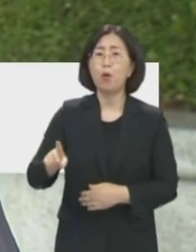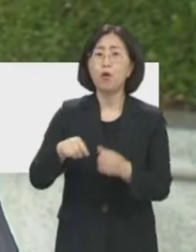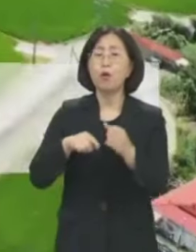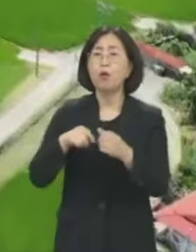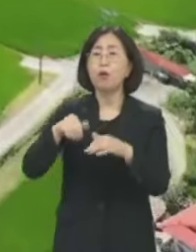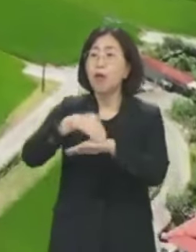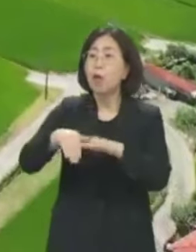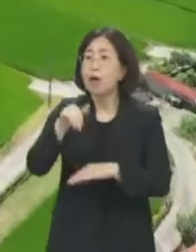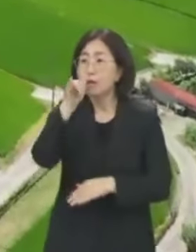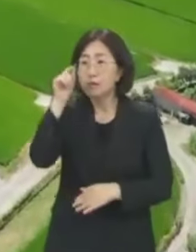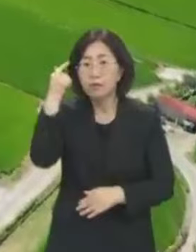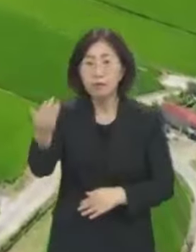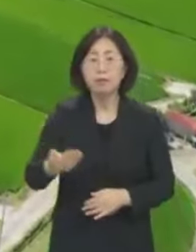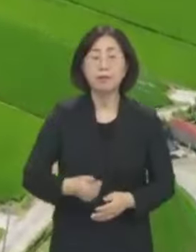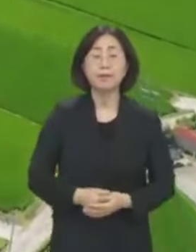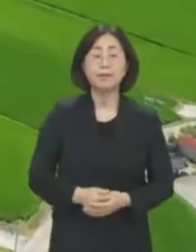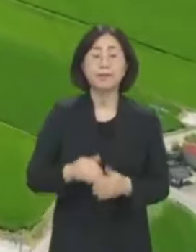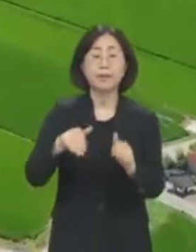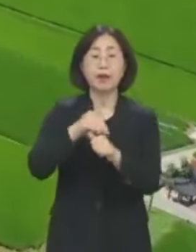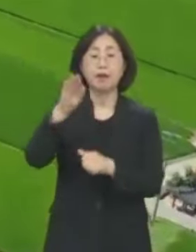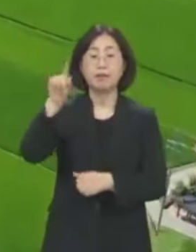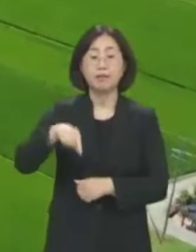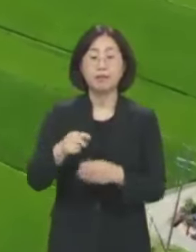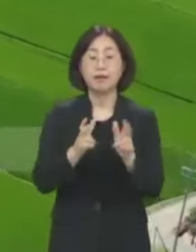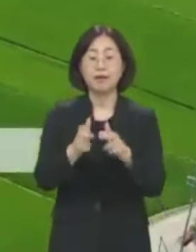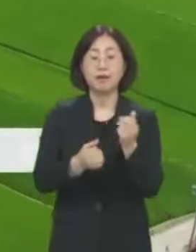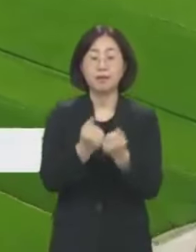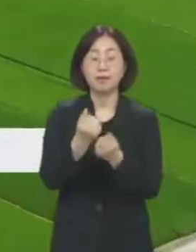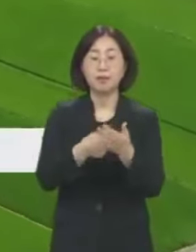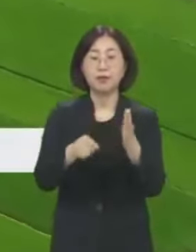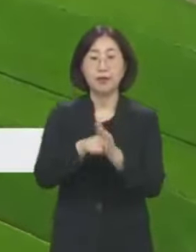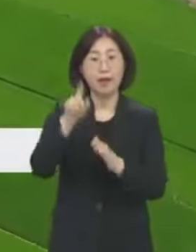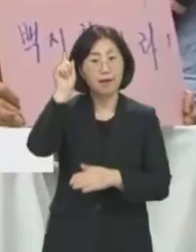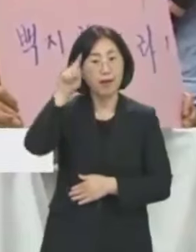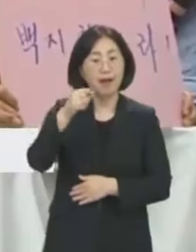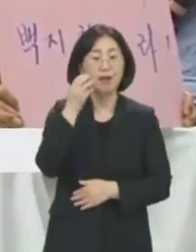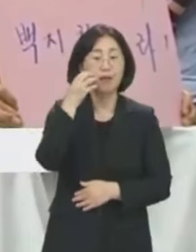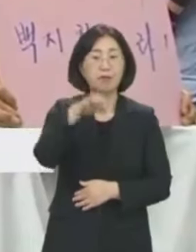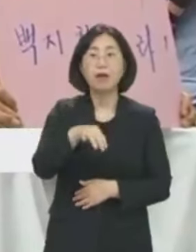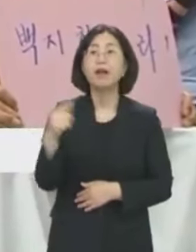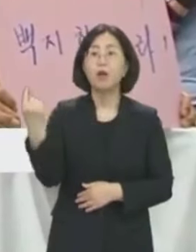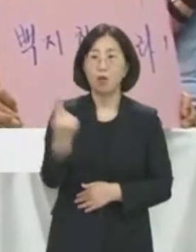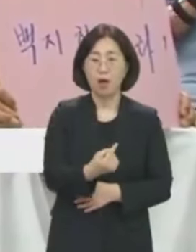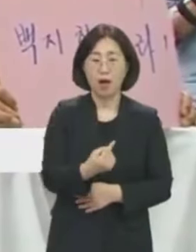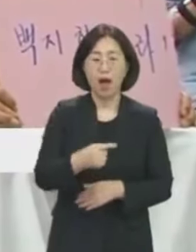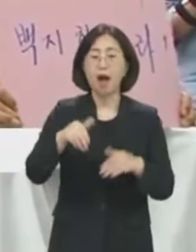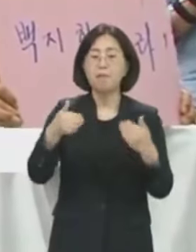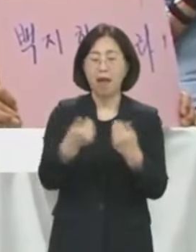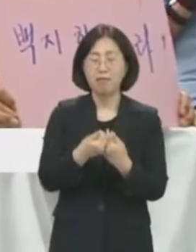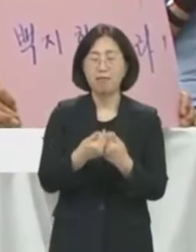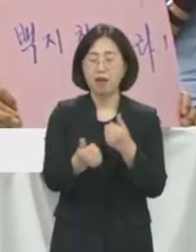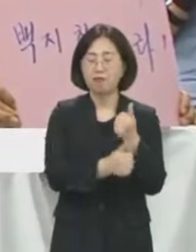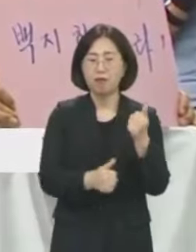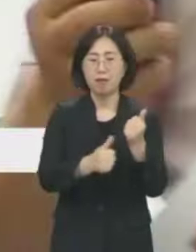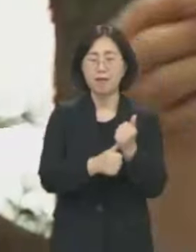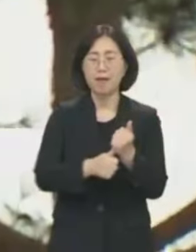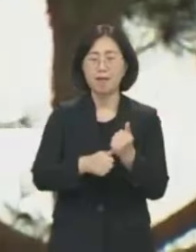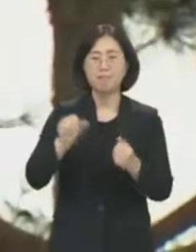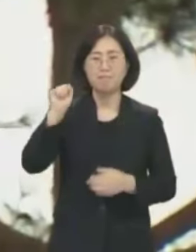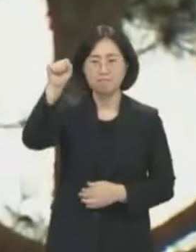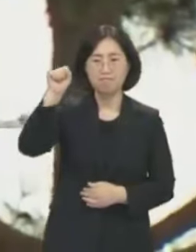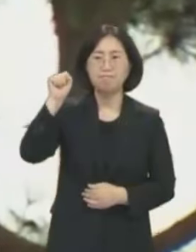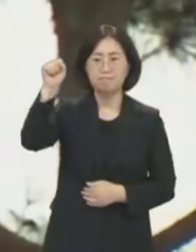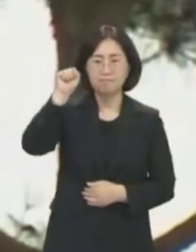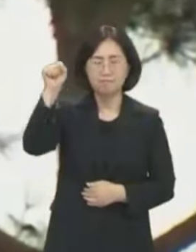거예요. 환경부가 사업 설명을 위해 내일 청양을 찾는 가운데 반대대책위원회도 더욱 강도 높은 집회를